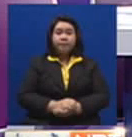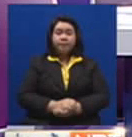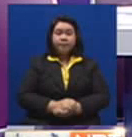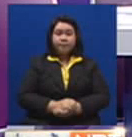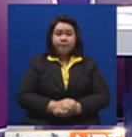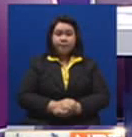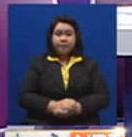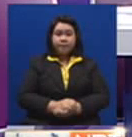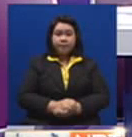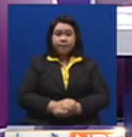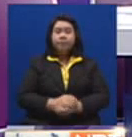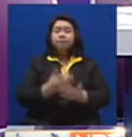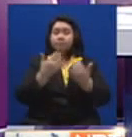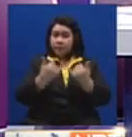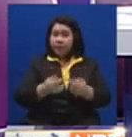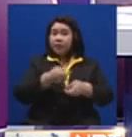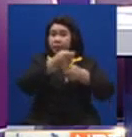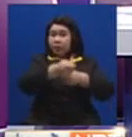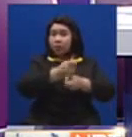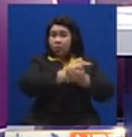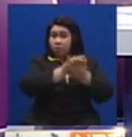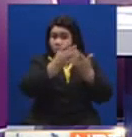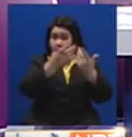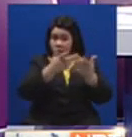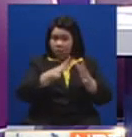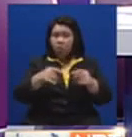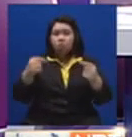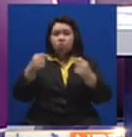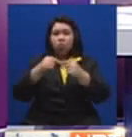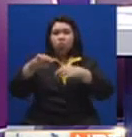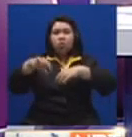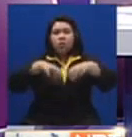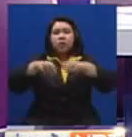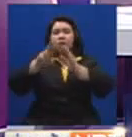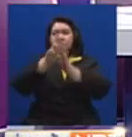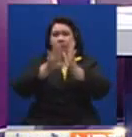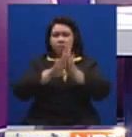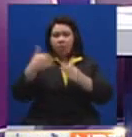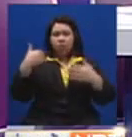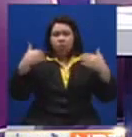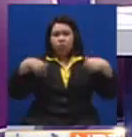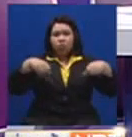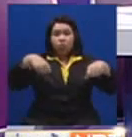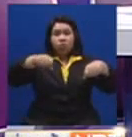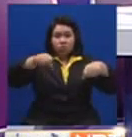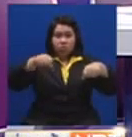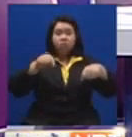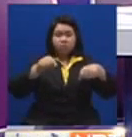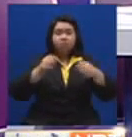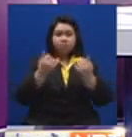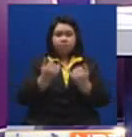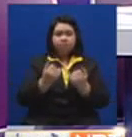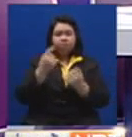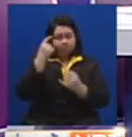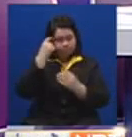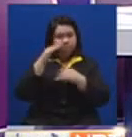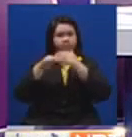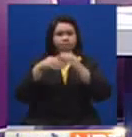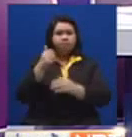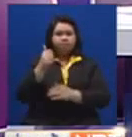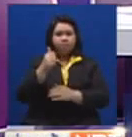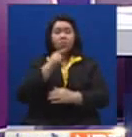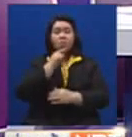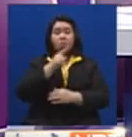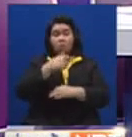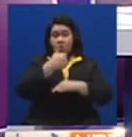จากประเด็นเรื่องของพี่น้องชาวเกษตรกรนะคะมาดูการจัดระเบียบนะคะวินรถจักรยานยนต์กันบ้างนะคะซึ่งตอนนี้ก็มีความคืบหน้าออกมาแล้วว่าแม่